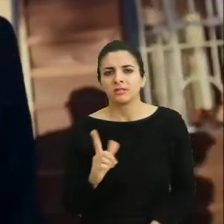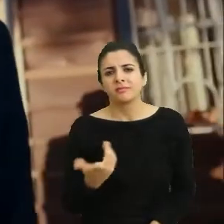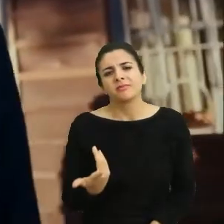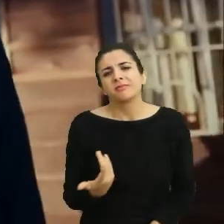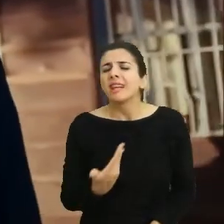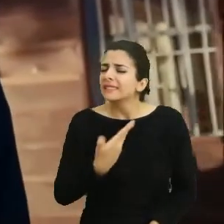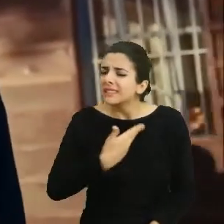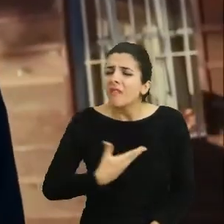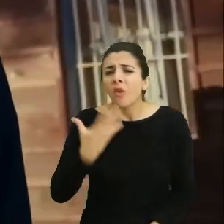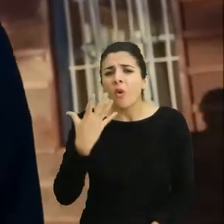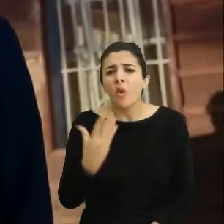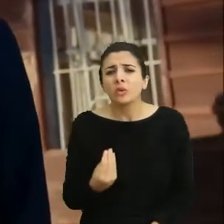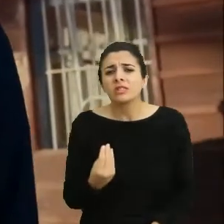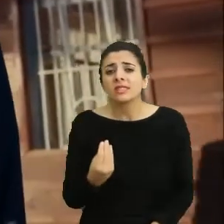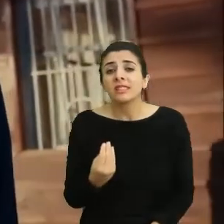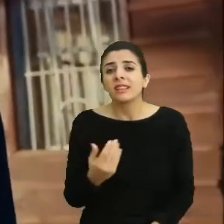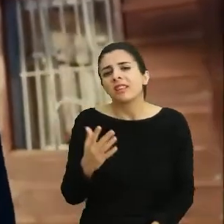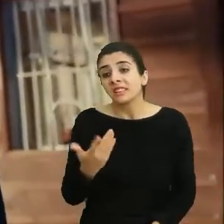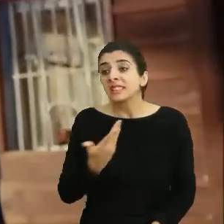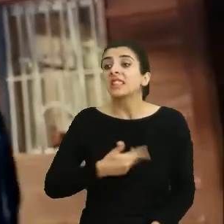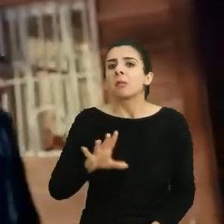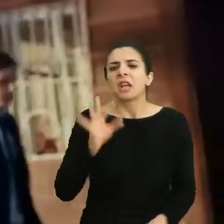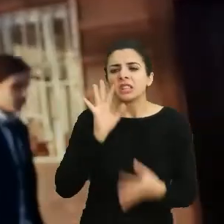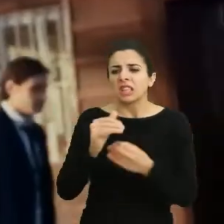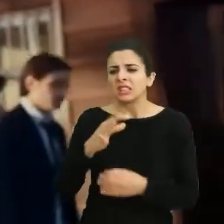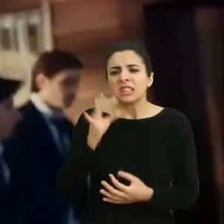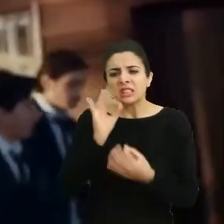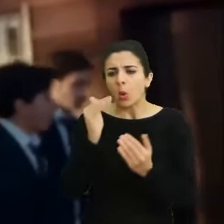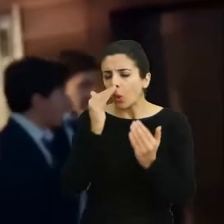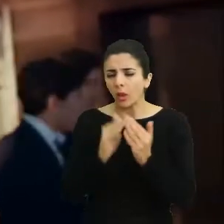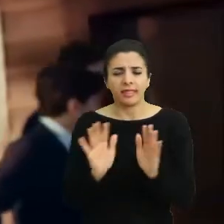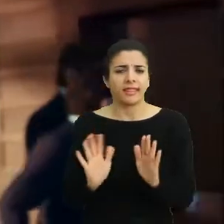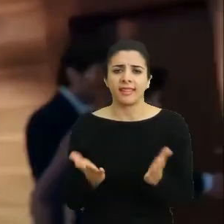Canım sevsin de. Zaten sevmezse insan insan mı olur?